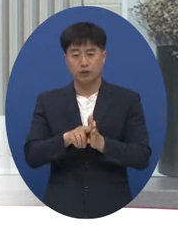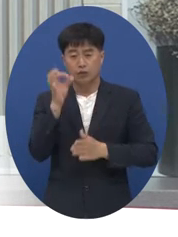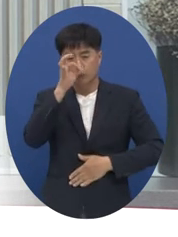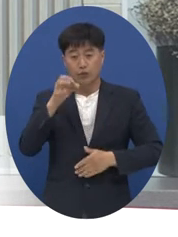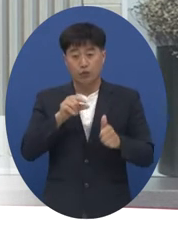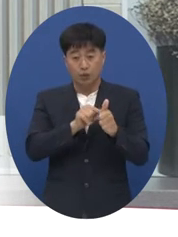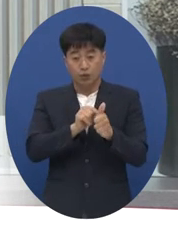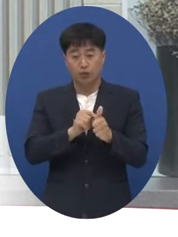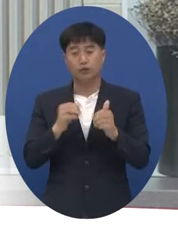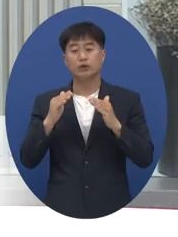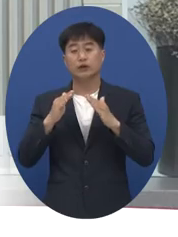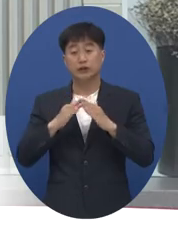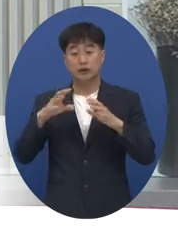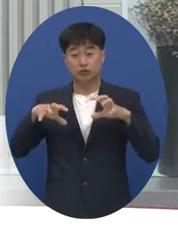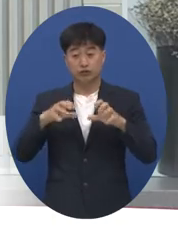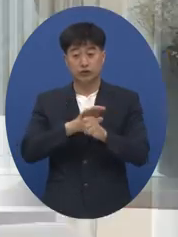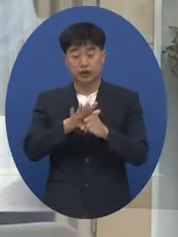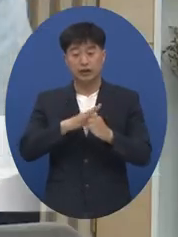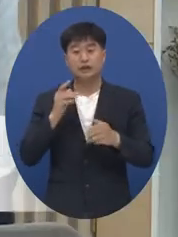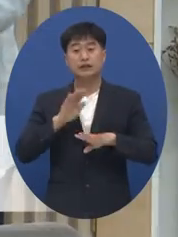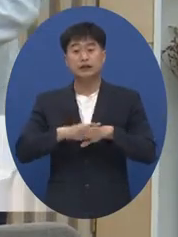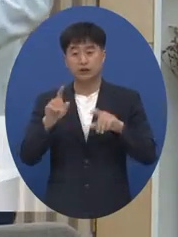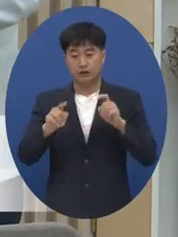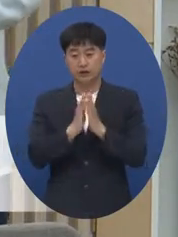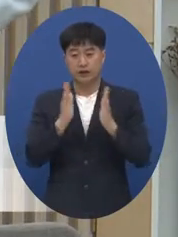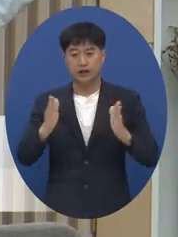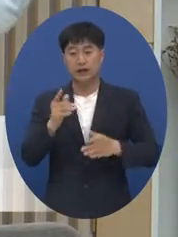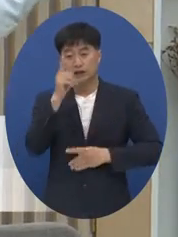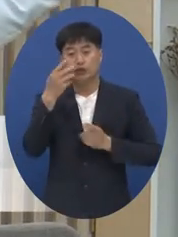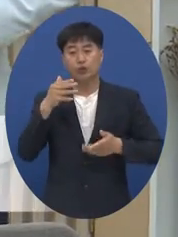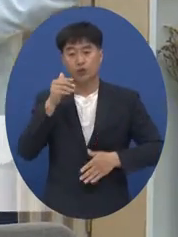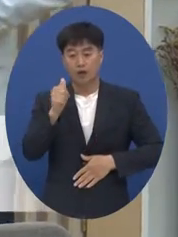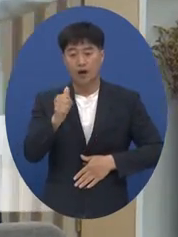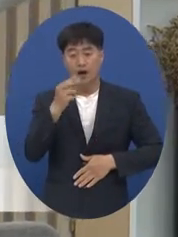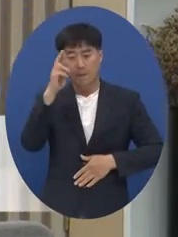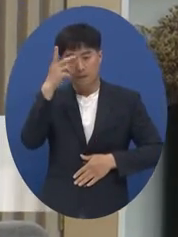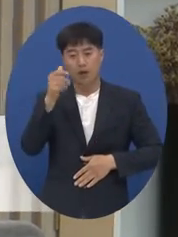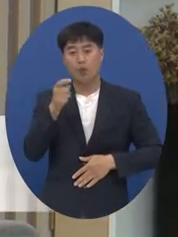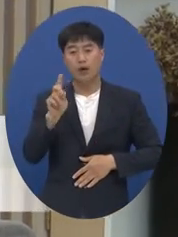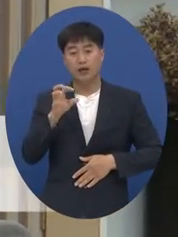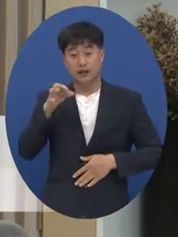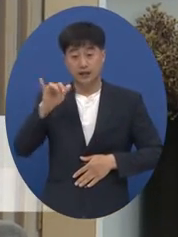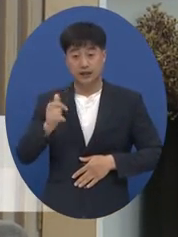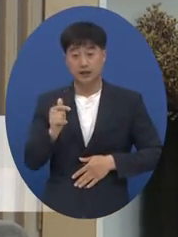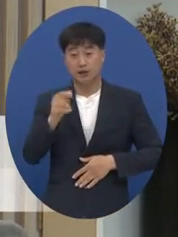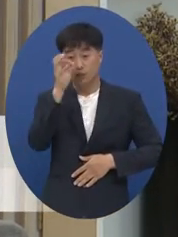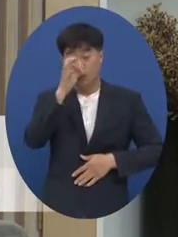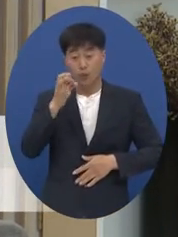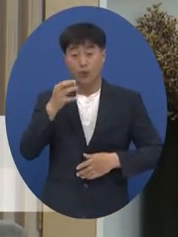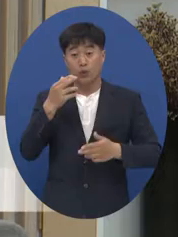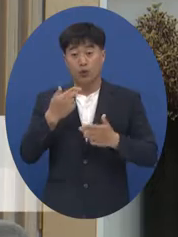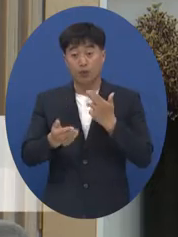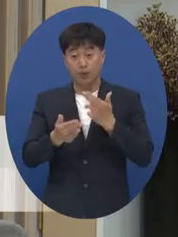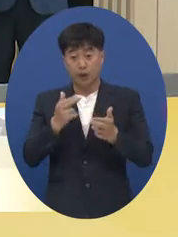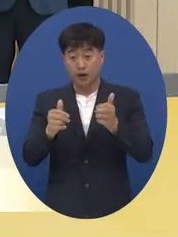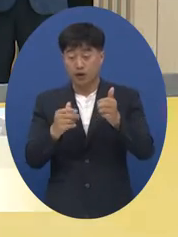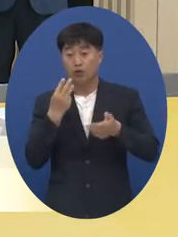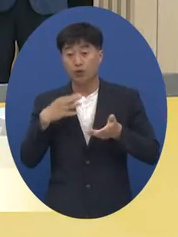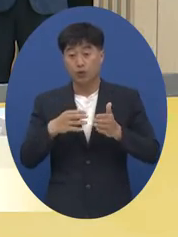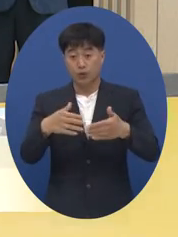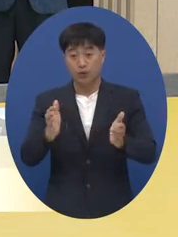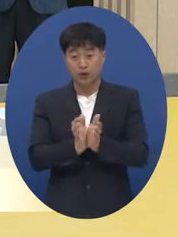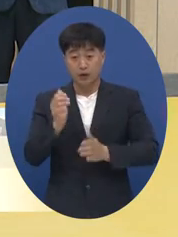통한 이웃사랑 실천에 나섰습니다 경기 료는 이재명 경기도지사와 박광진 대한 한돈 옆에 경우도 협의회장